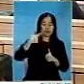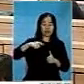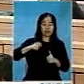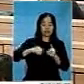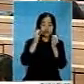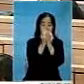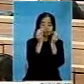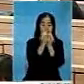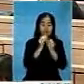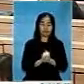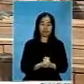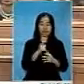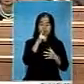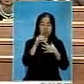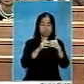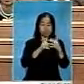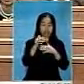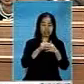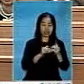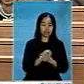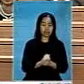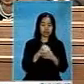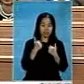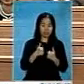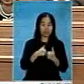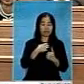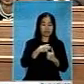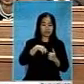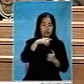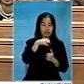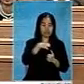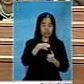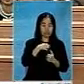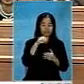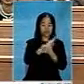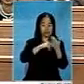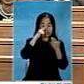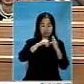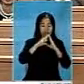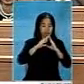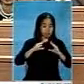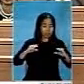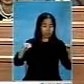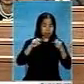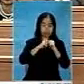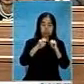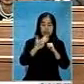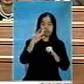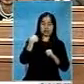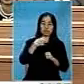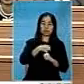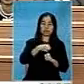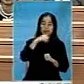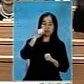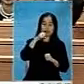มนูญก็ไม่เป็นไรครับในเมื่อเราต้องการเห็นบ้านเมืองสงบสุขไม่มีปัญหาต้องการ